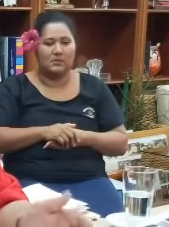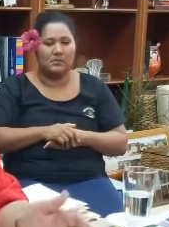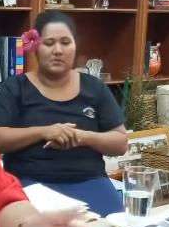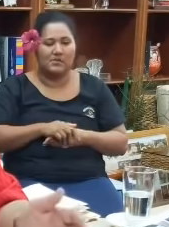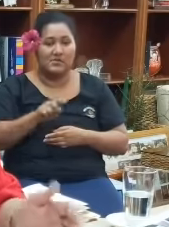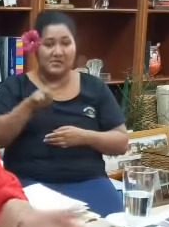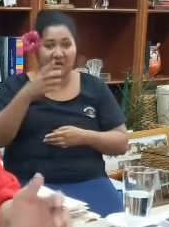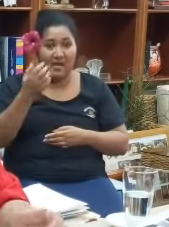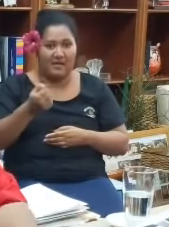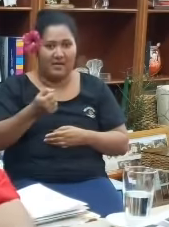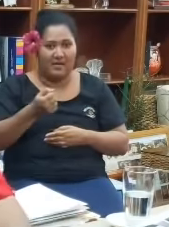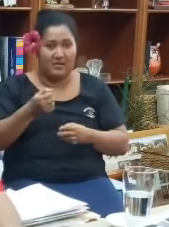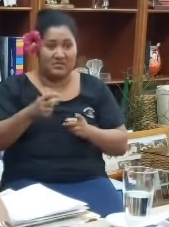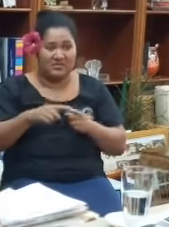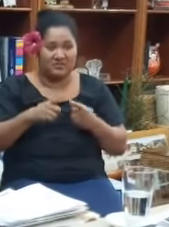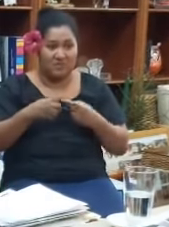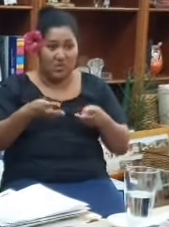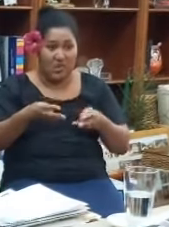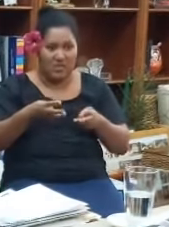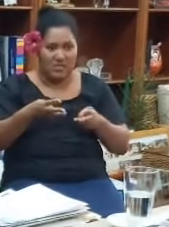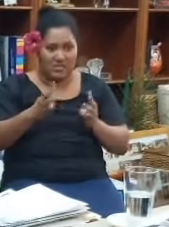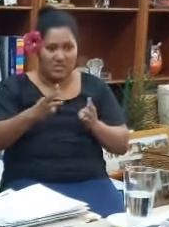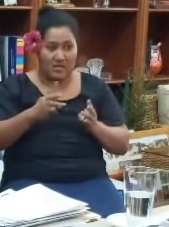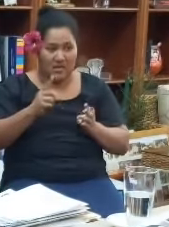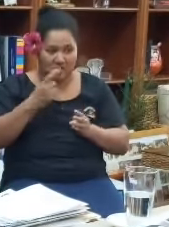wala e se pu e me le le ia